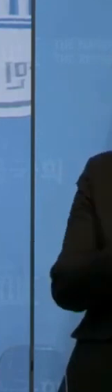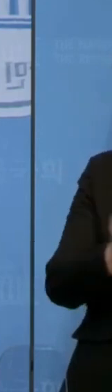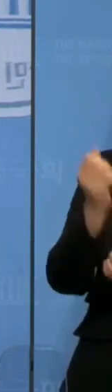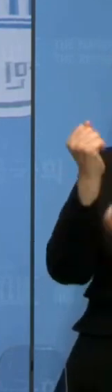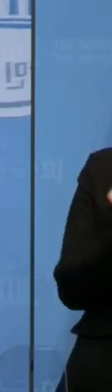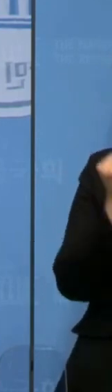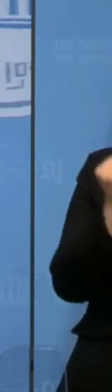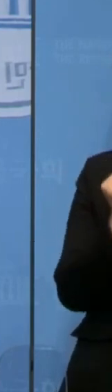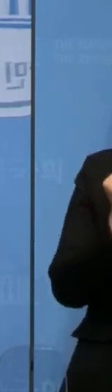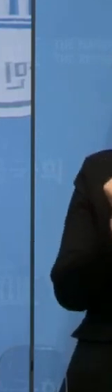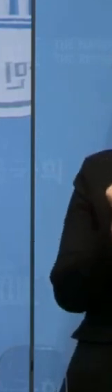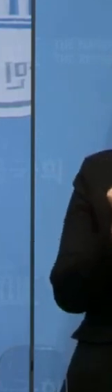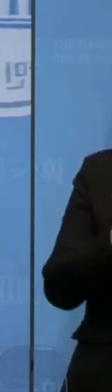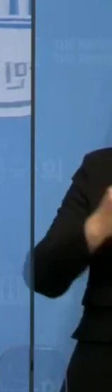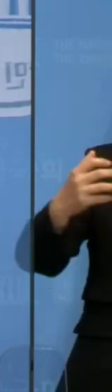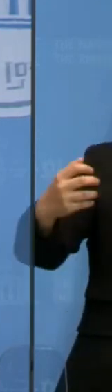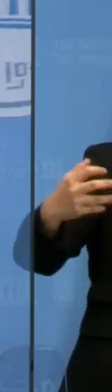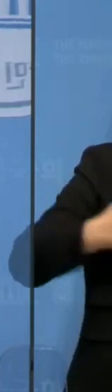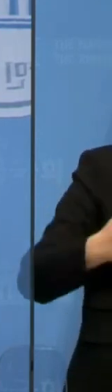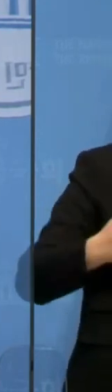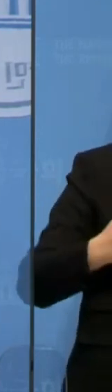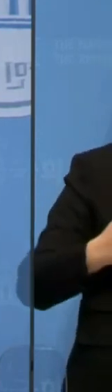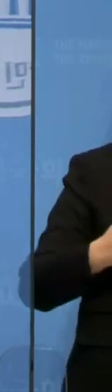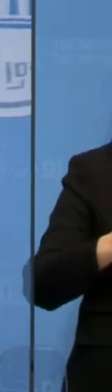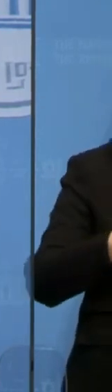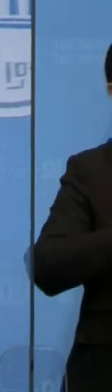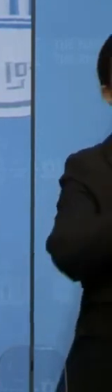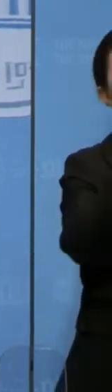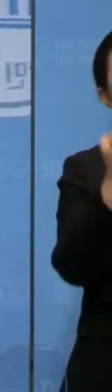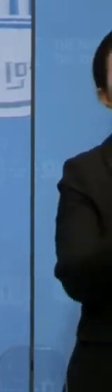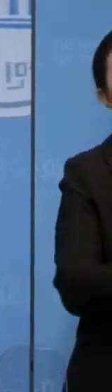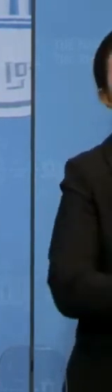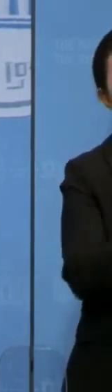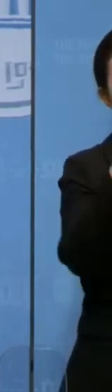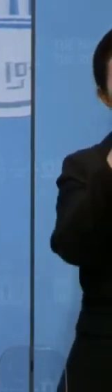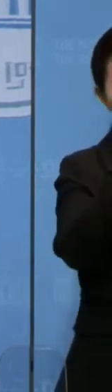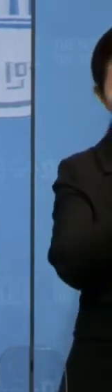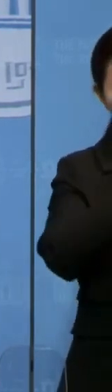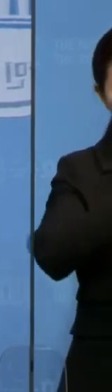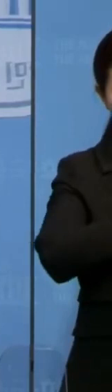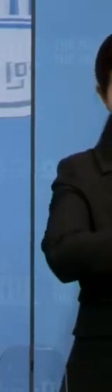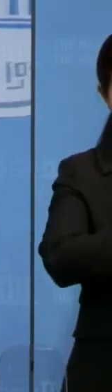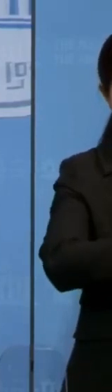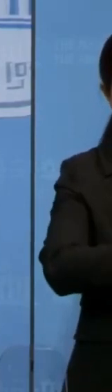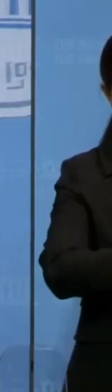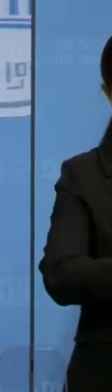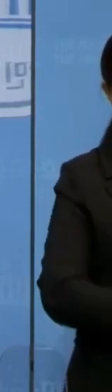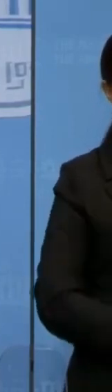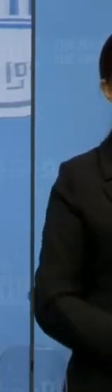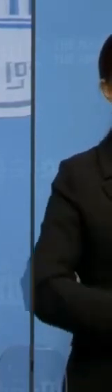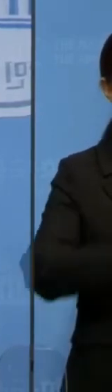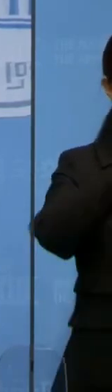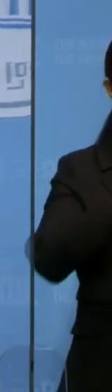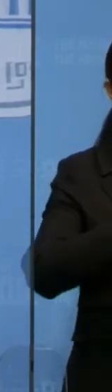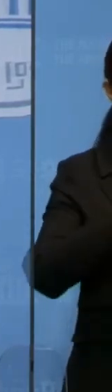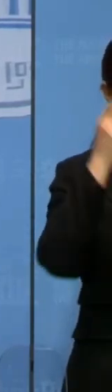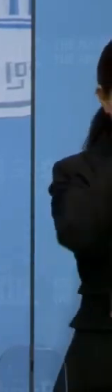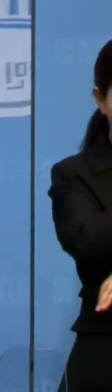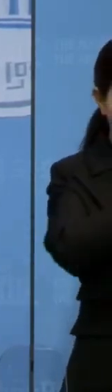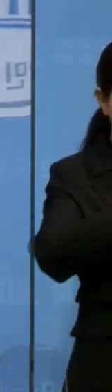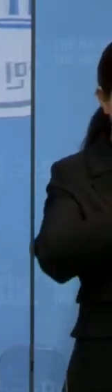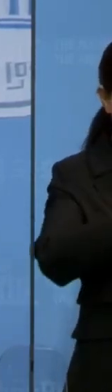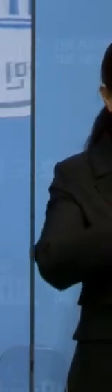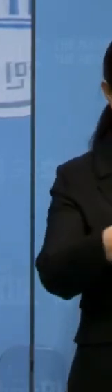사회적 대타협 을 이루어 내겠습니다 치밀한 전략으로 위기를 돌파하는